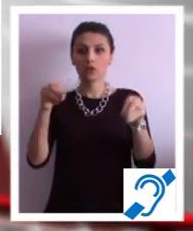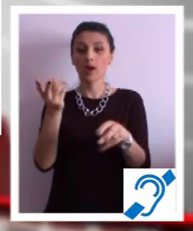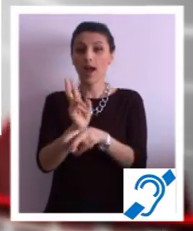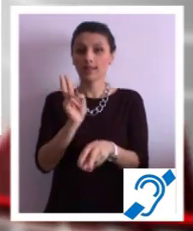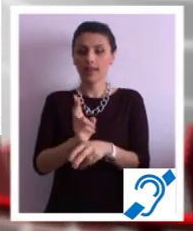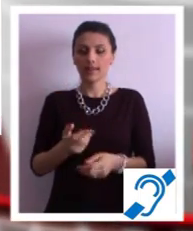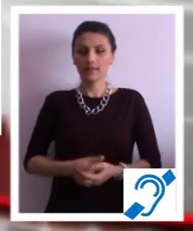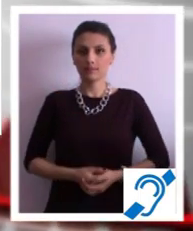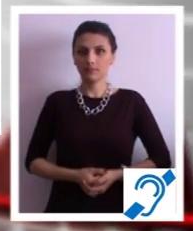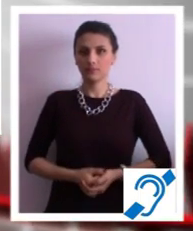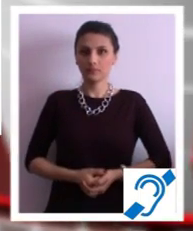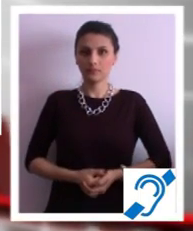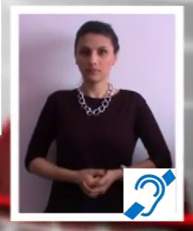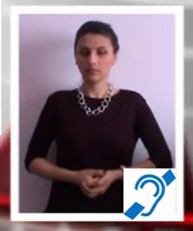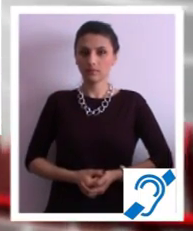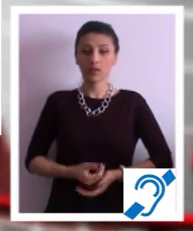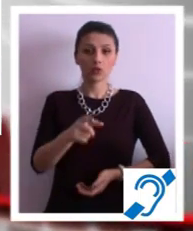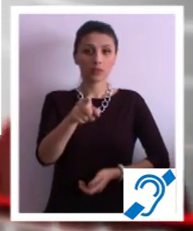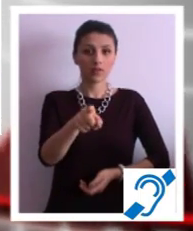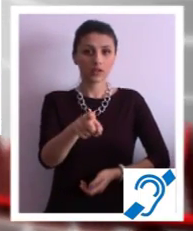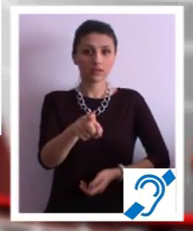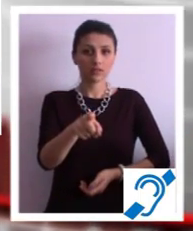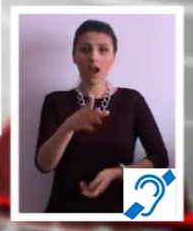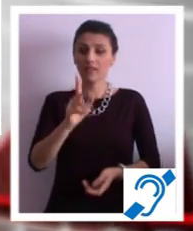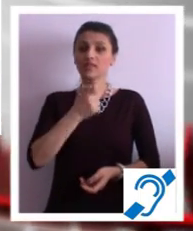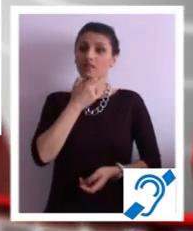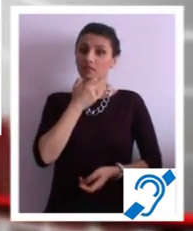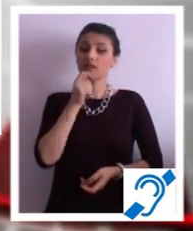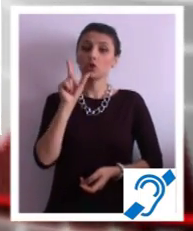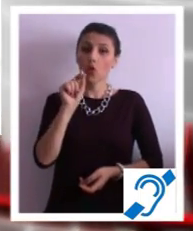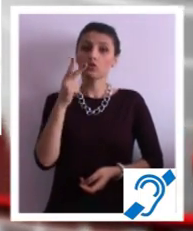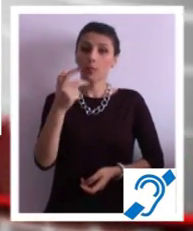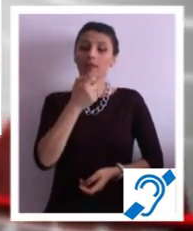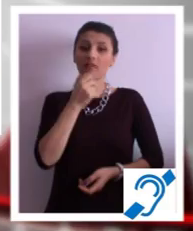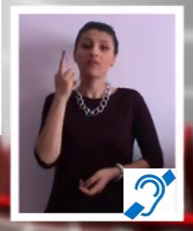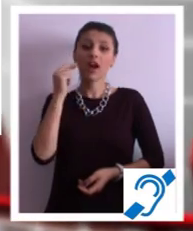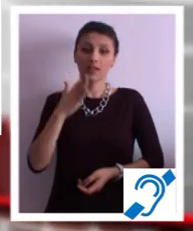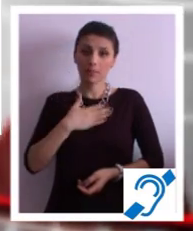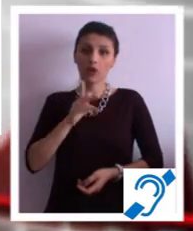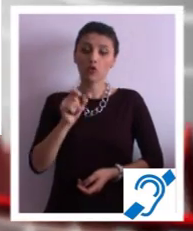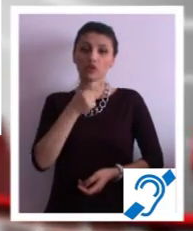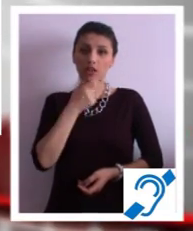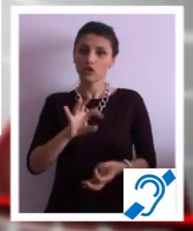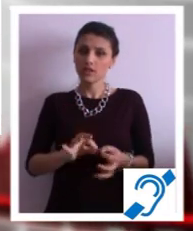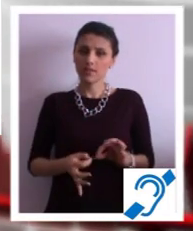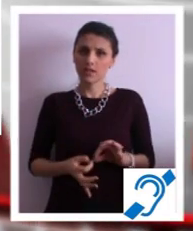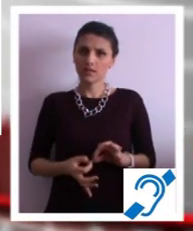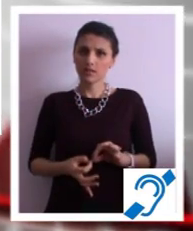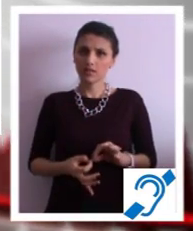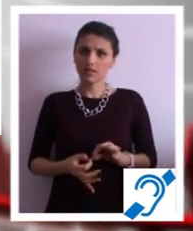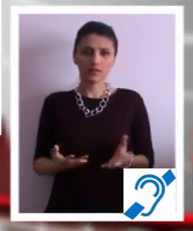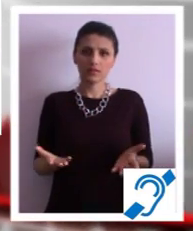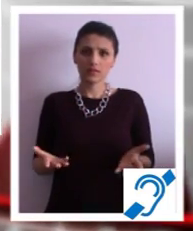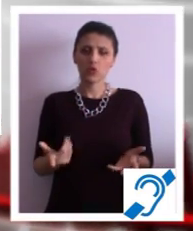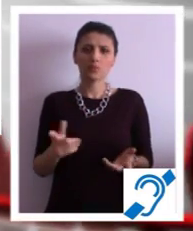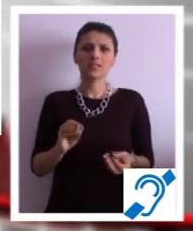atenția autorităților. Dumneavoastră aveți o vârstă de 28 de ani, fata mea are 12 ani. Deci nu mi se pare